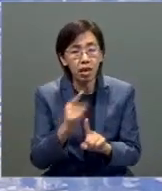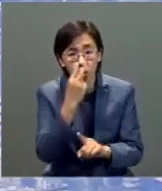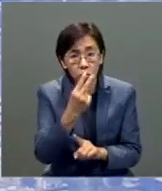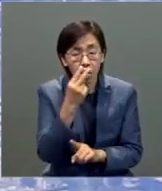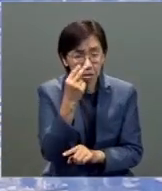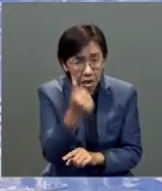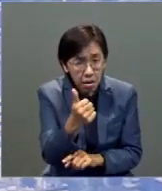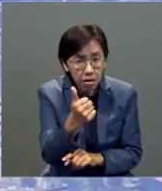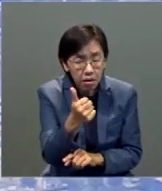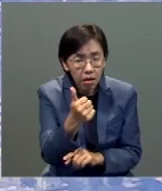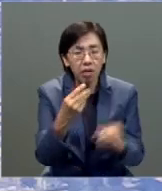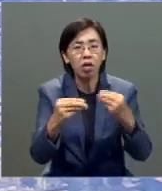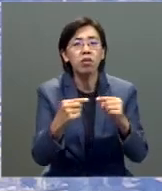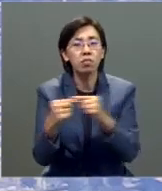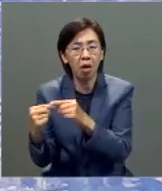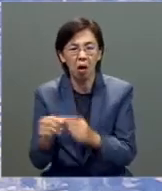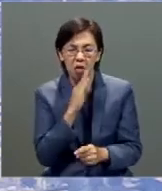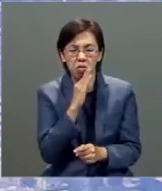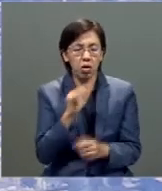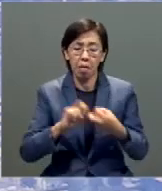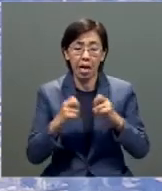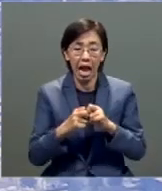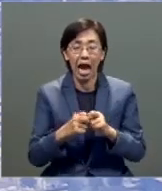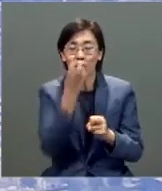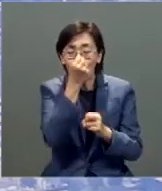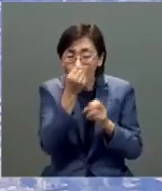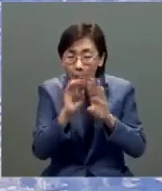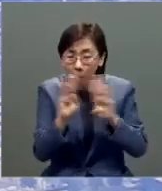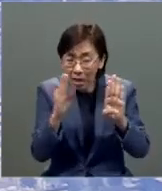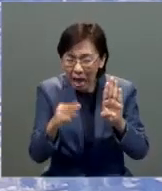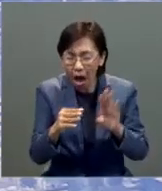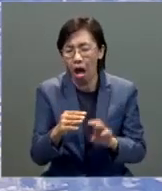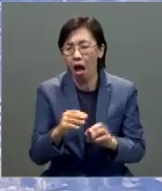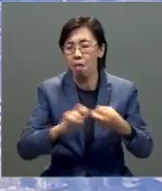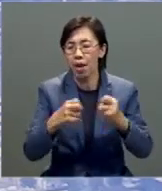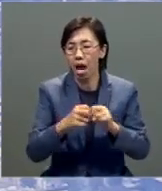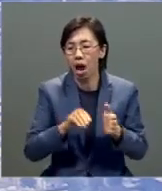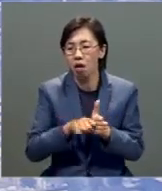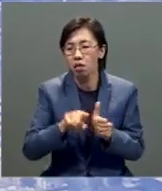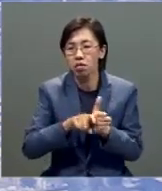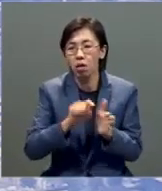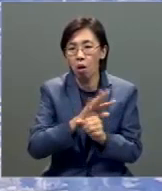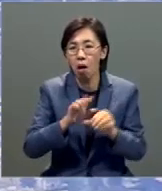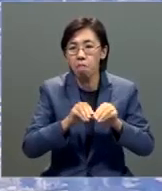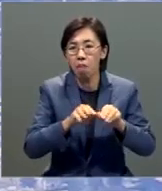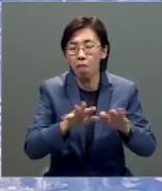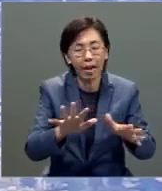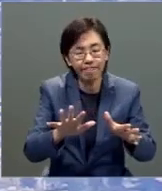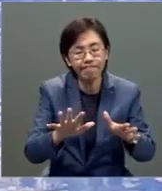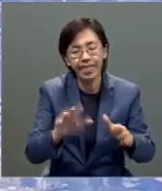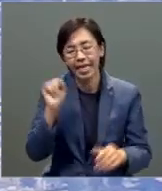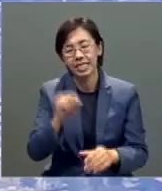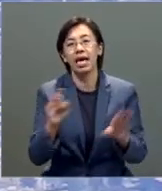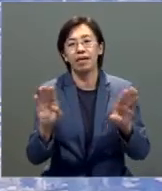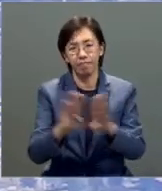ก็ผ่อนปรนต่อถ้าไม่ดีปิดครับอันนี้ก็เป็นสิ่งที่ต้องเป็นหลักการที่ผมก็ต้องนำเรียน